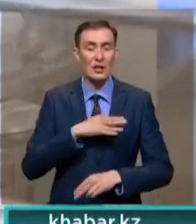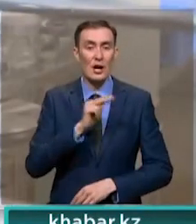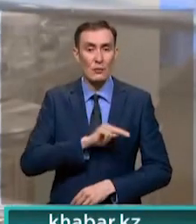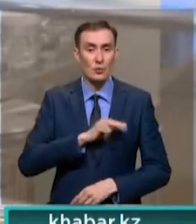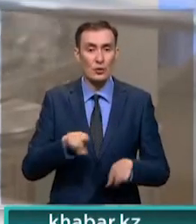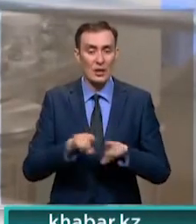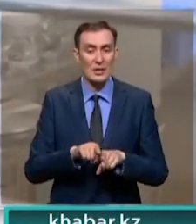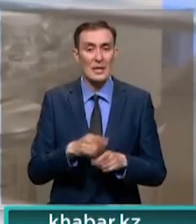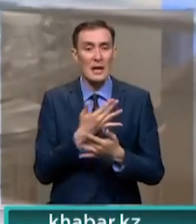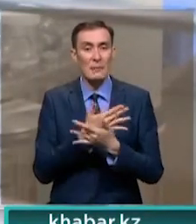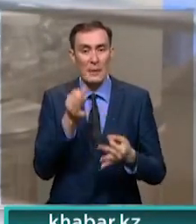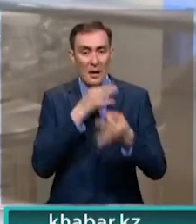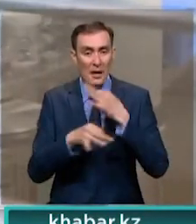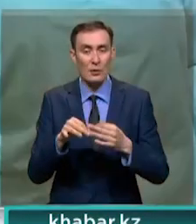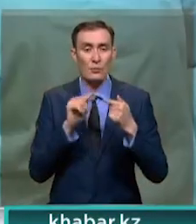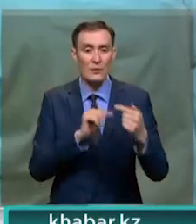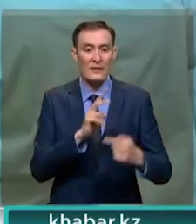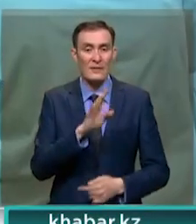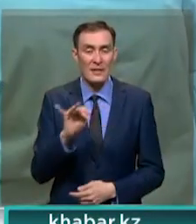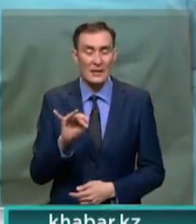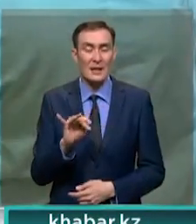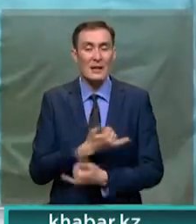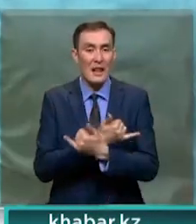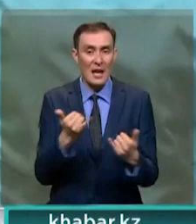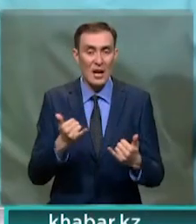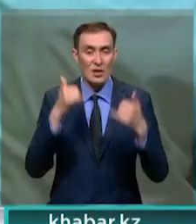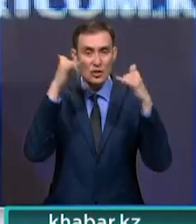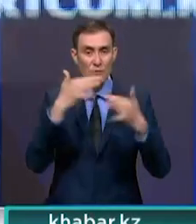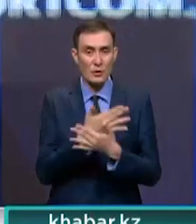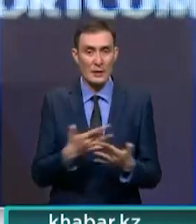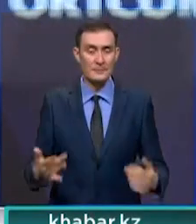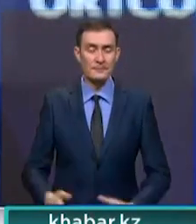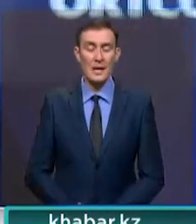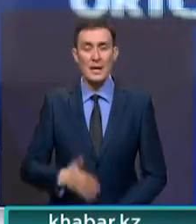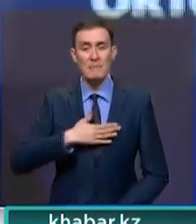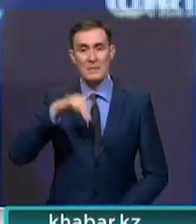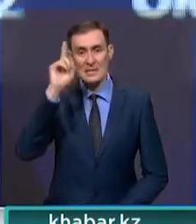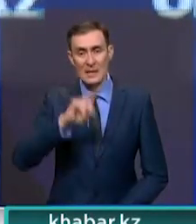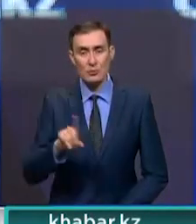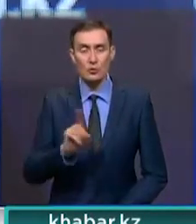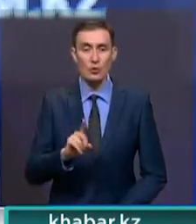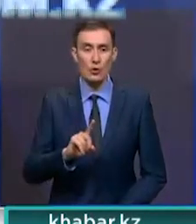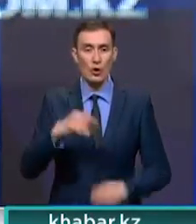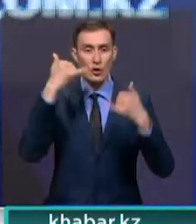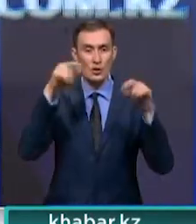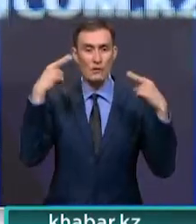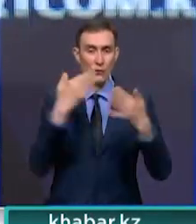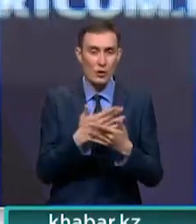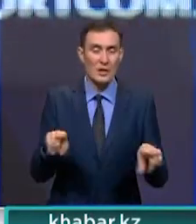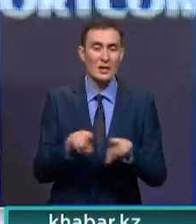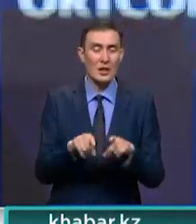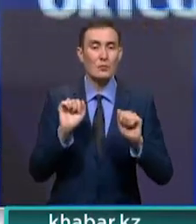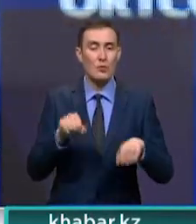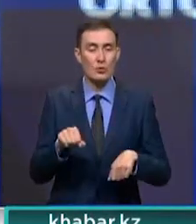работают и над препаратом от коронавируса для животных. Мы знаем, что животные также могут